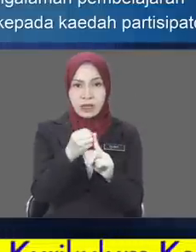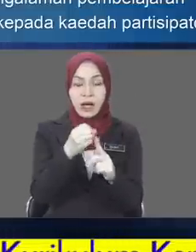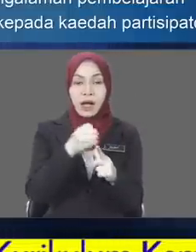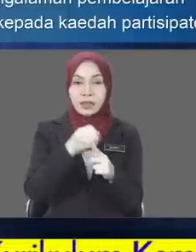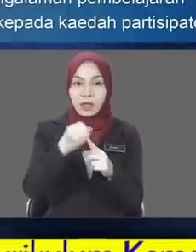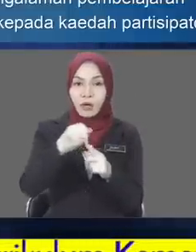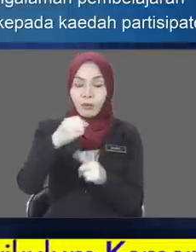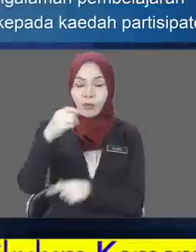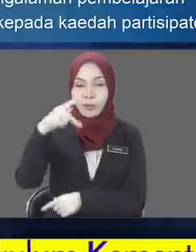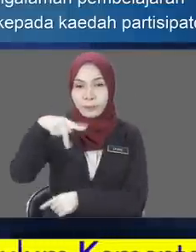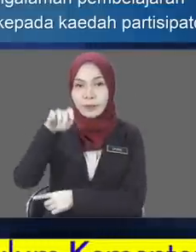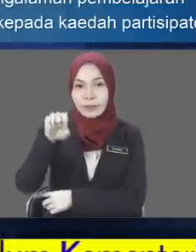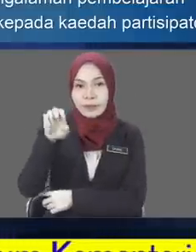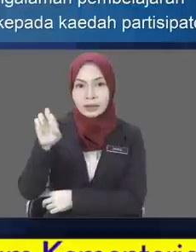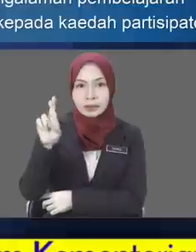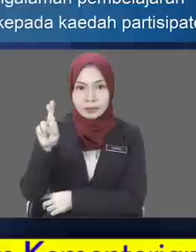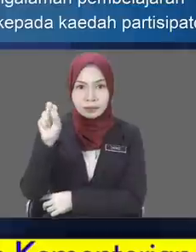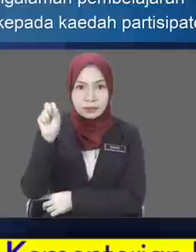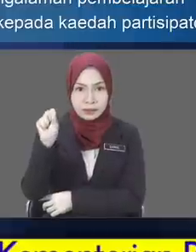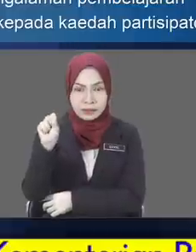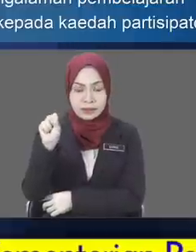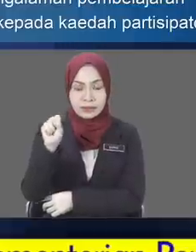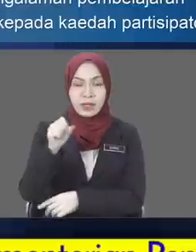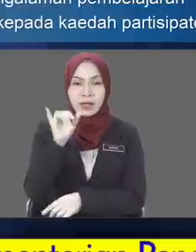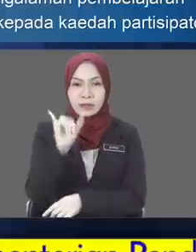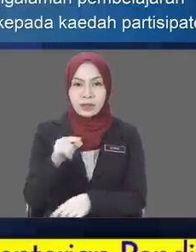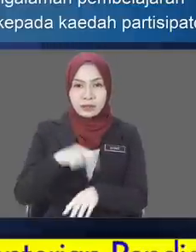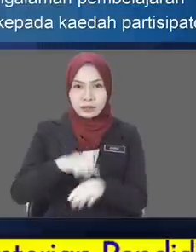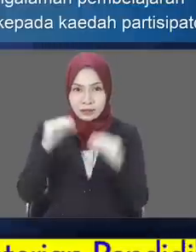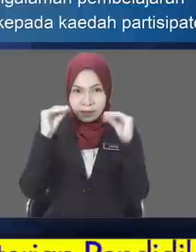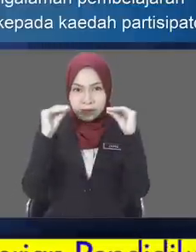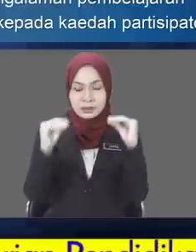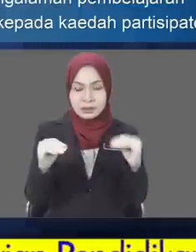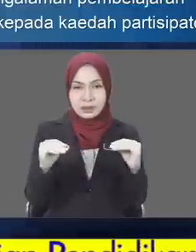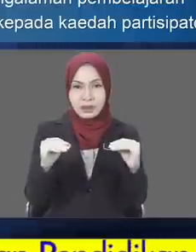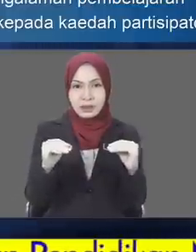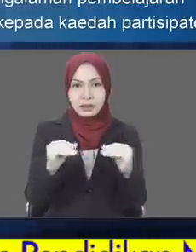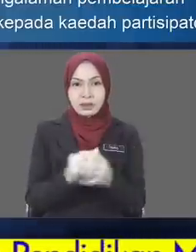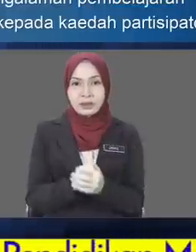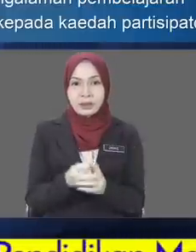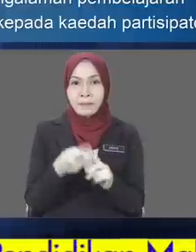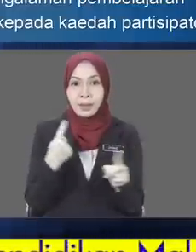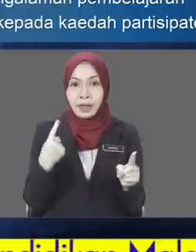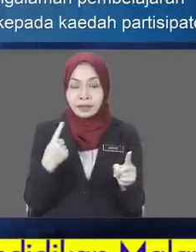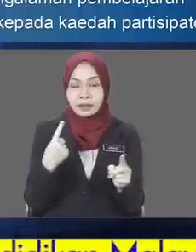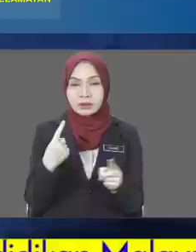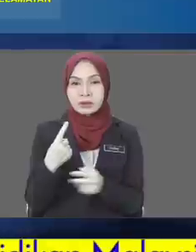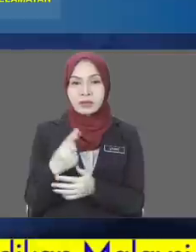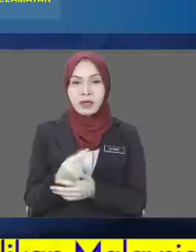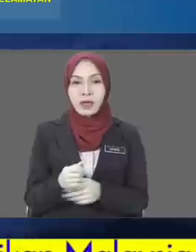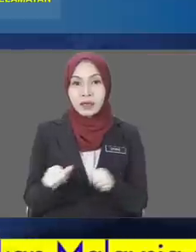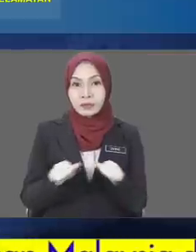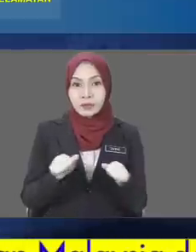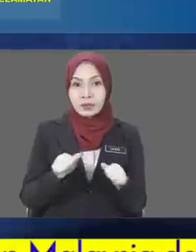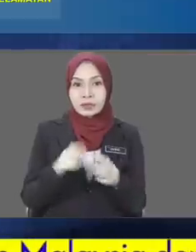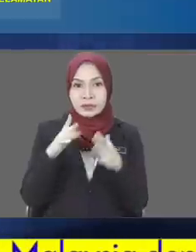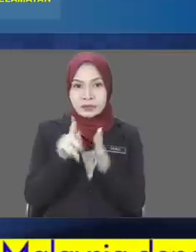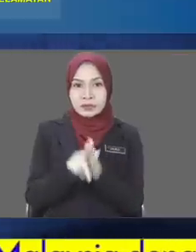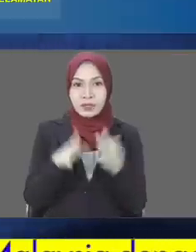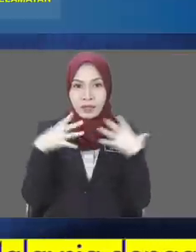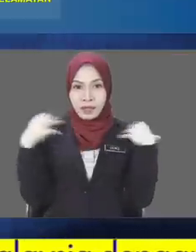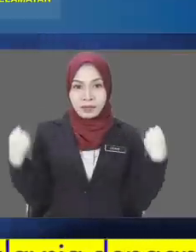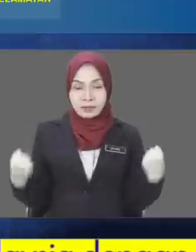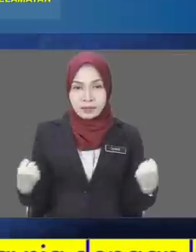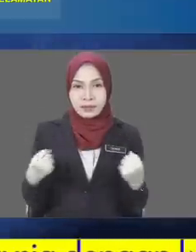fusion ataupun bias dan BIOS ini diajak melalui kurikulum pendidikan kesehatan bermulai daripada peringkat pra sekolah